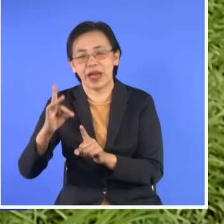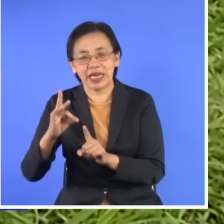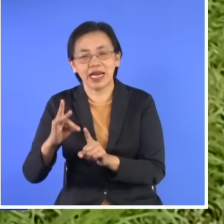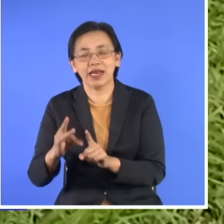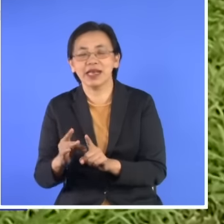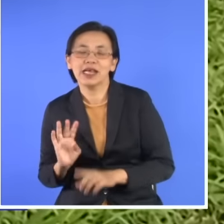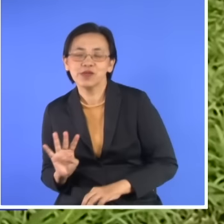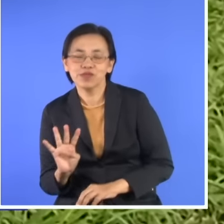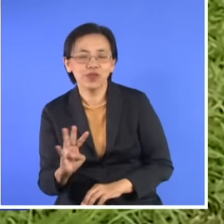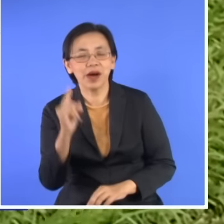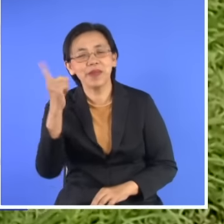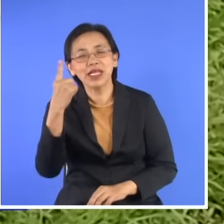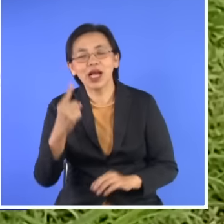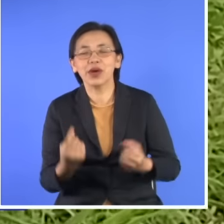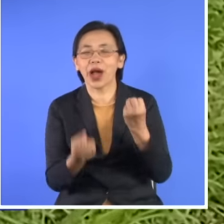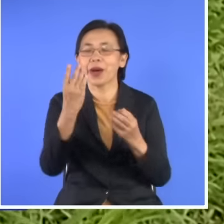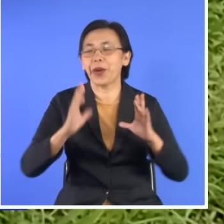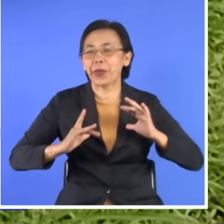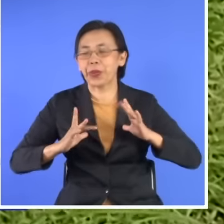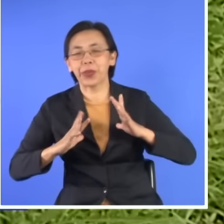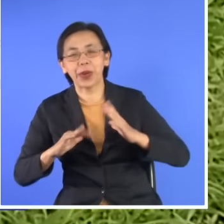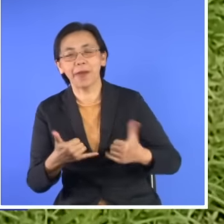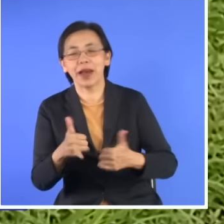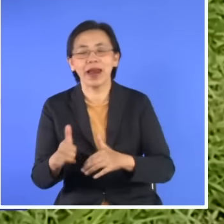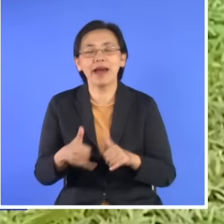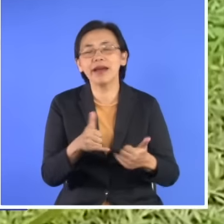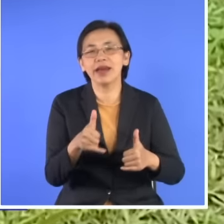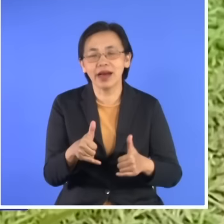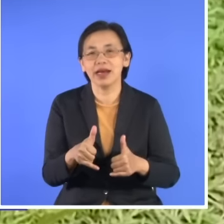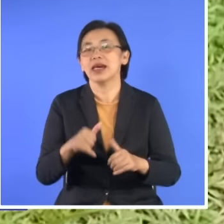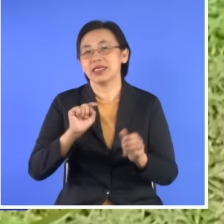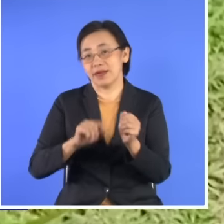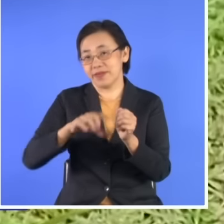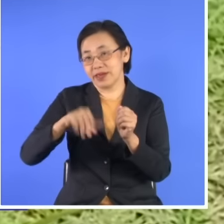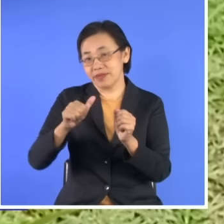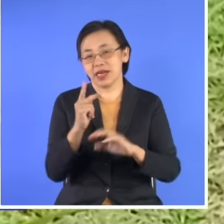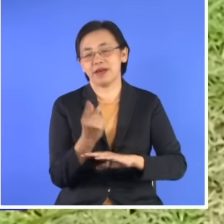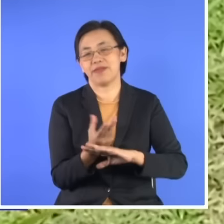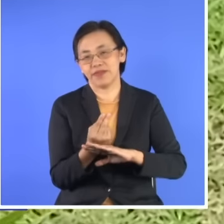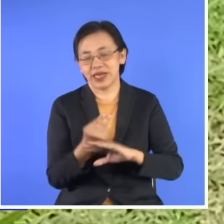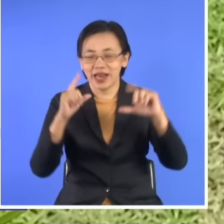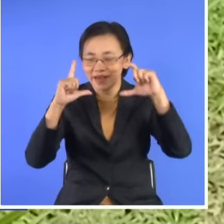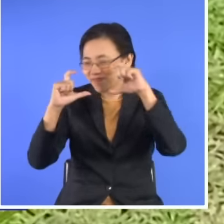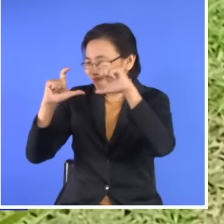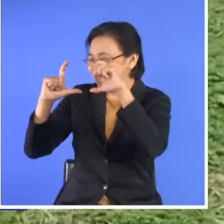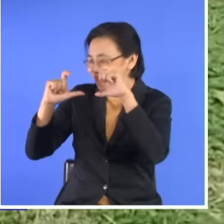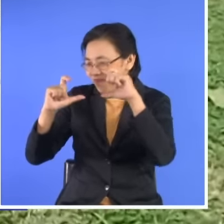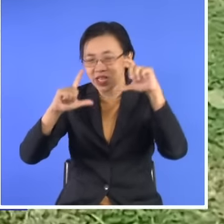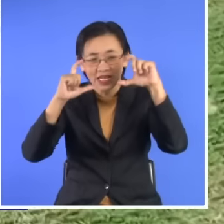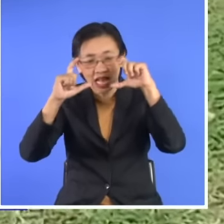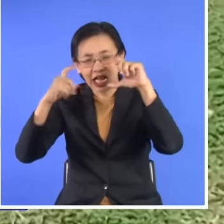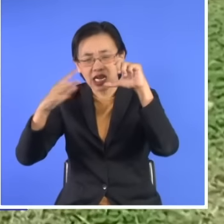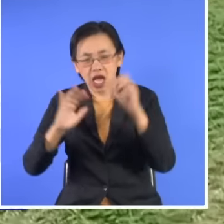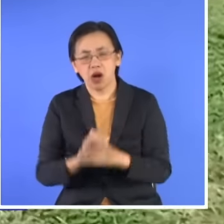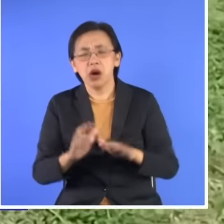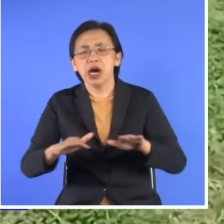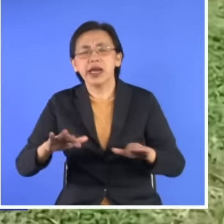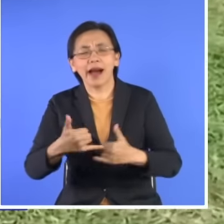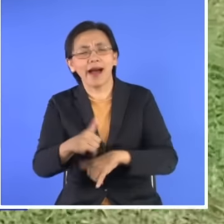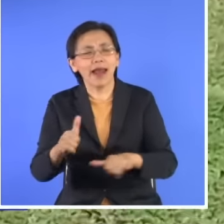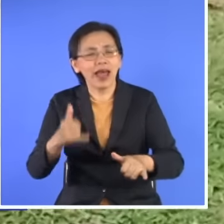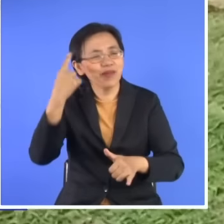เล่นอยู่ในสิริจิตอุทยานในเมืองกำแพงเพชรเนี่ยนะครับทีนี้ก็ไปถ่ายรูปกันจังหวะที่ถ่ายรูปยืนถ่ายรูปเนี่ยเด็กๆก็อย่าง